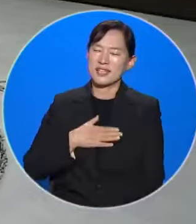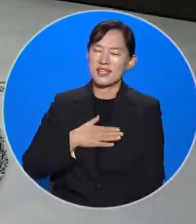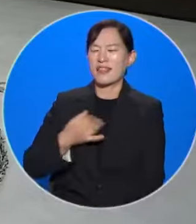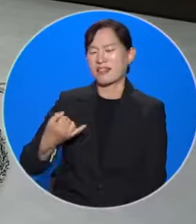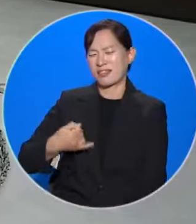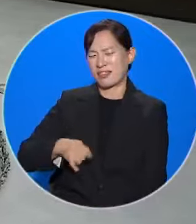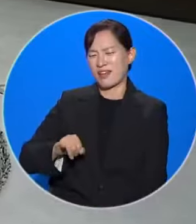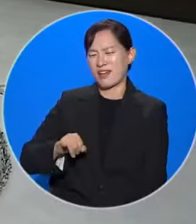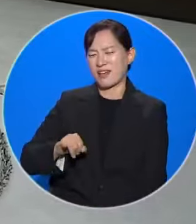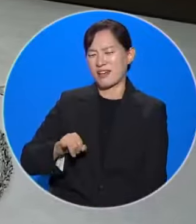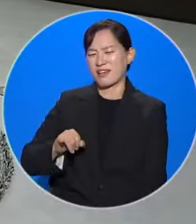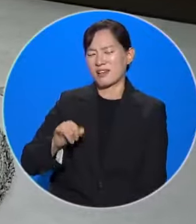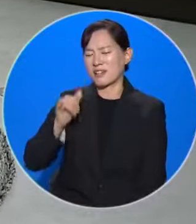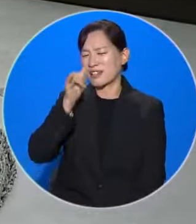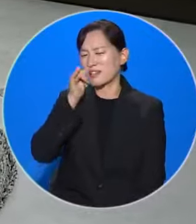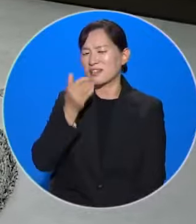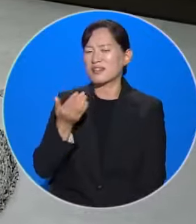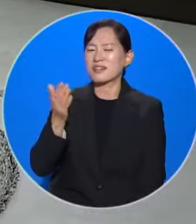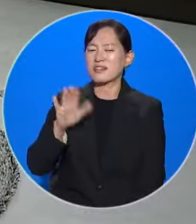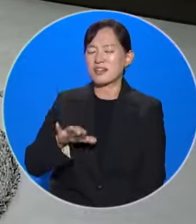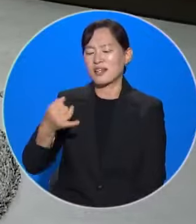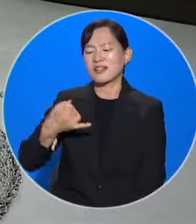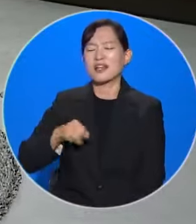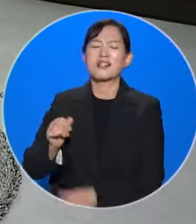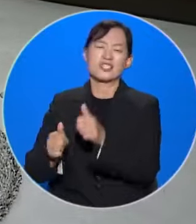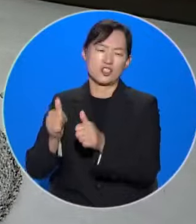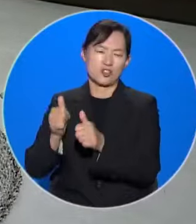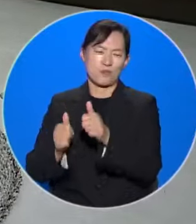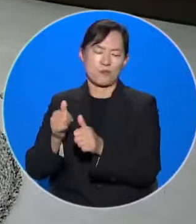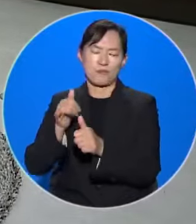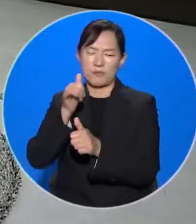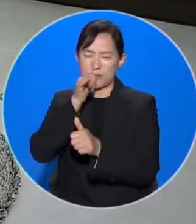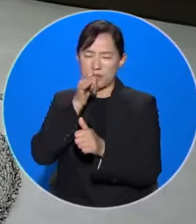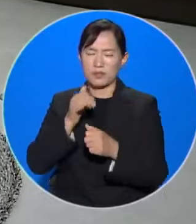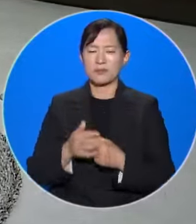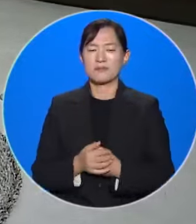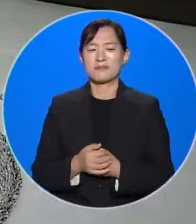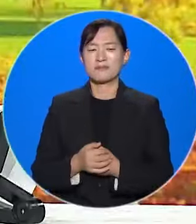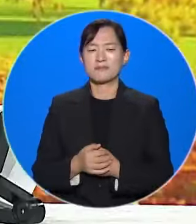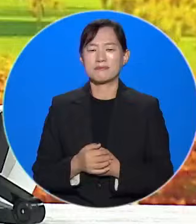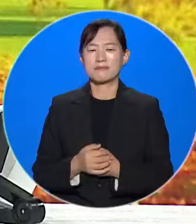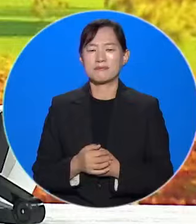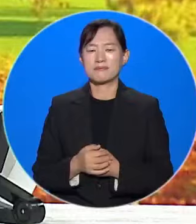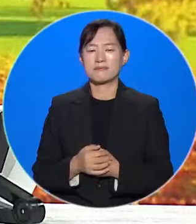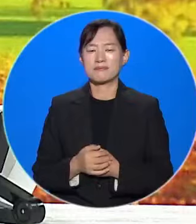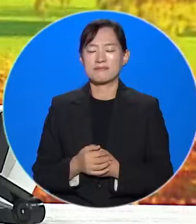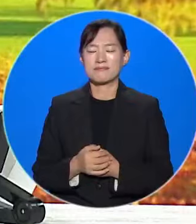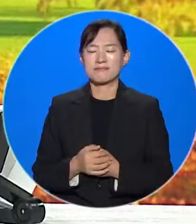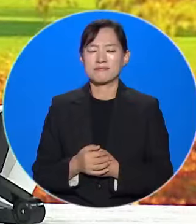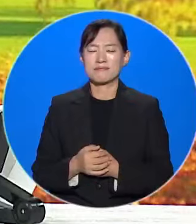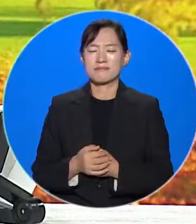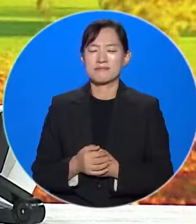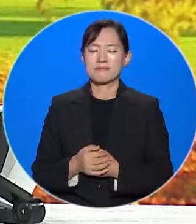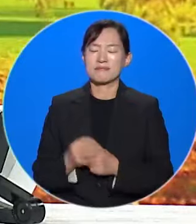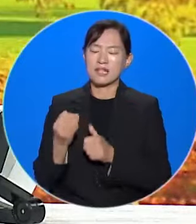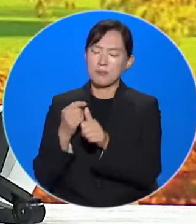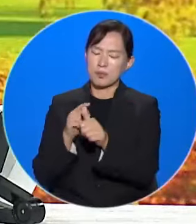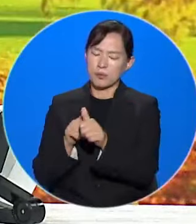있는데 딸도 네. 좀 있어 이제 시험도 봐야 되고 그래서요. 네. 그런 것들하고 이제